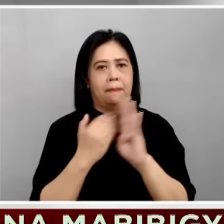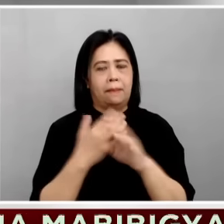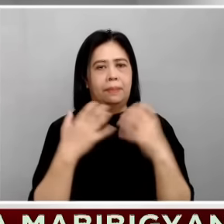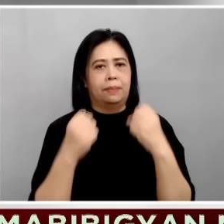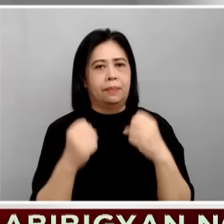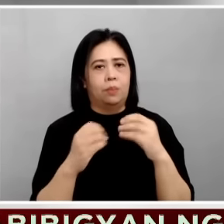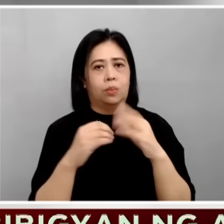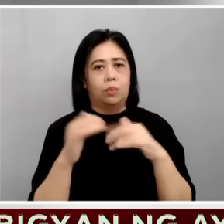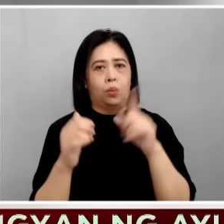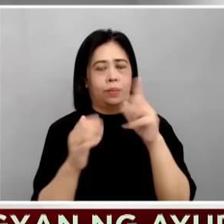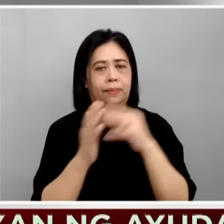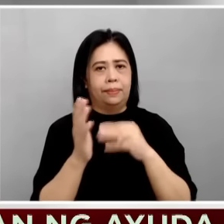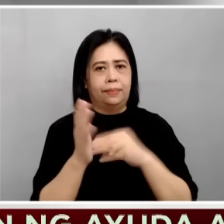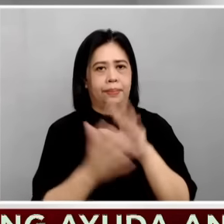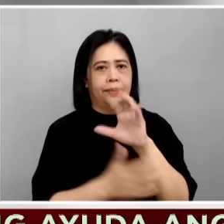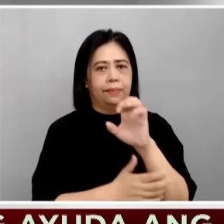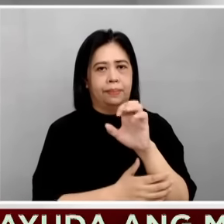na